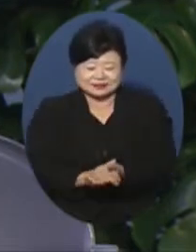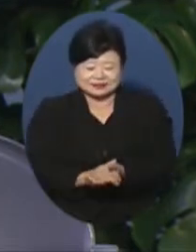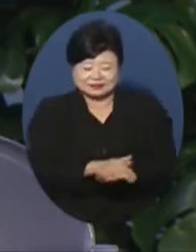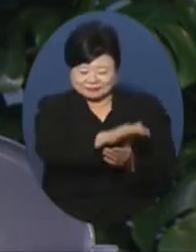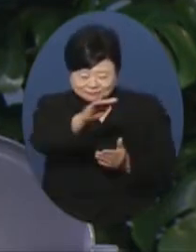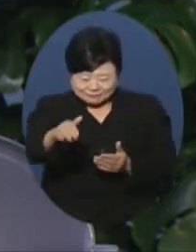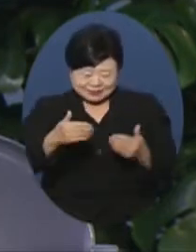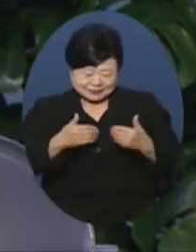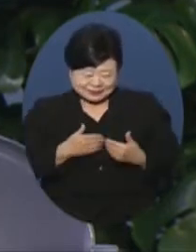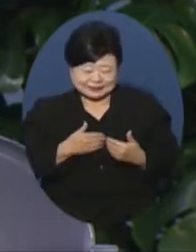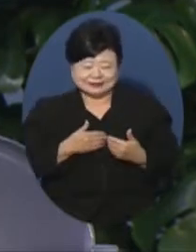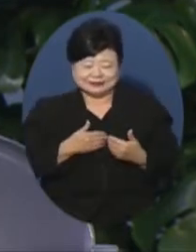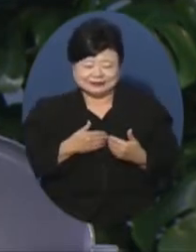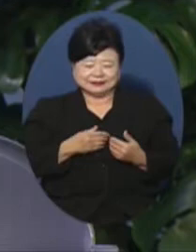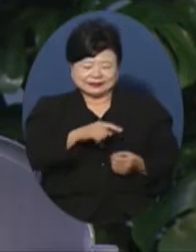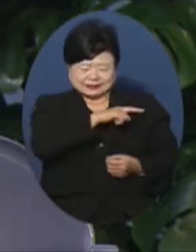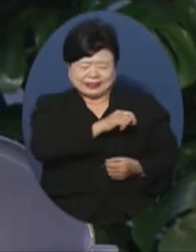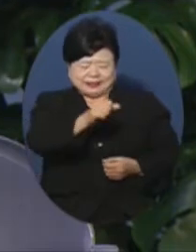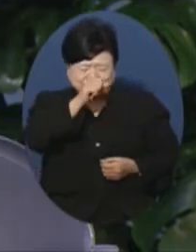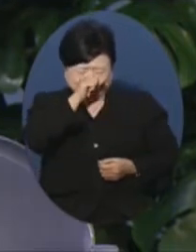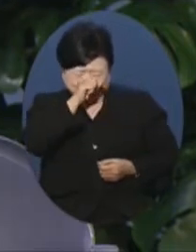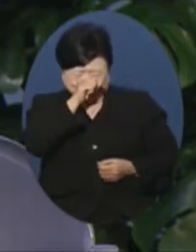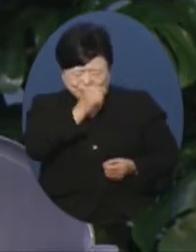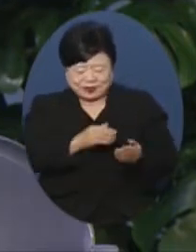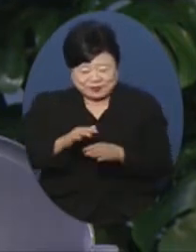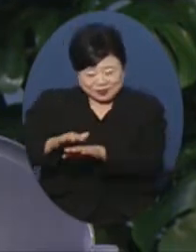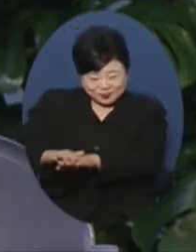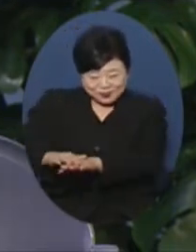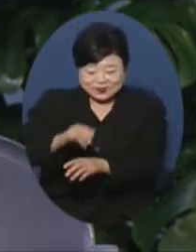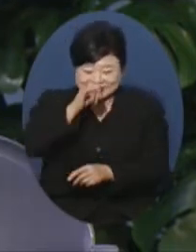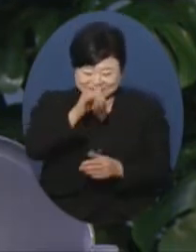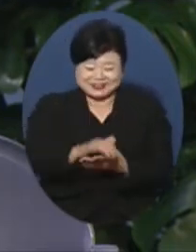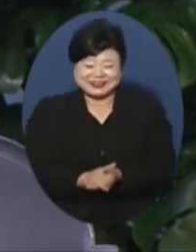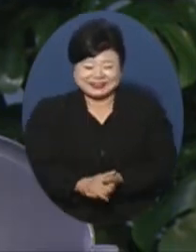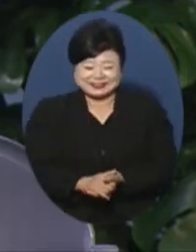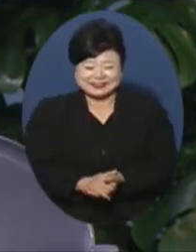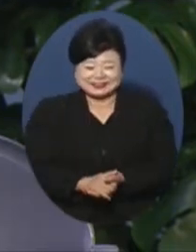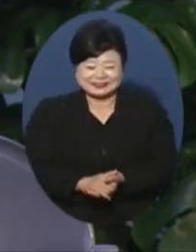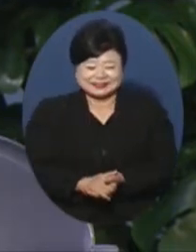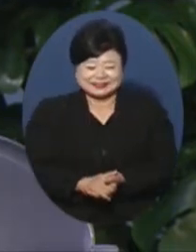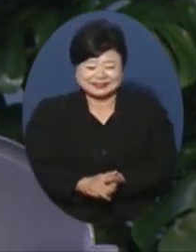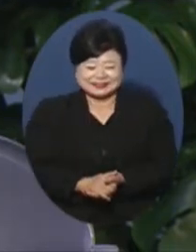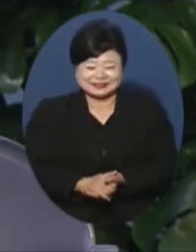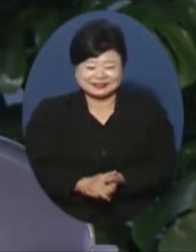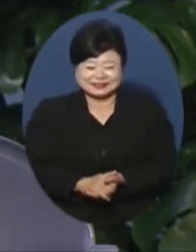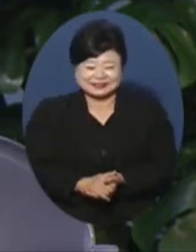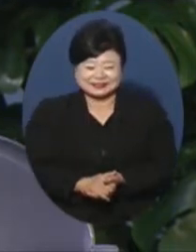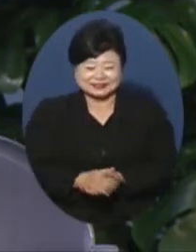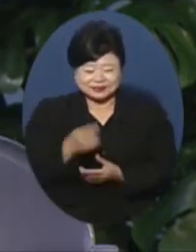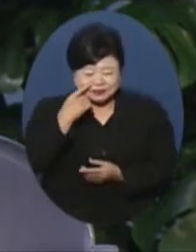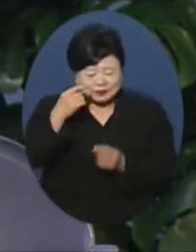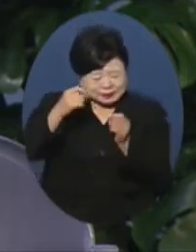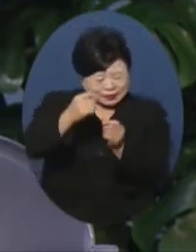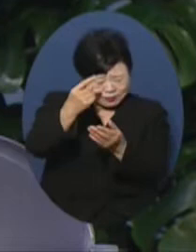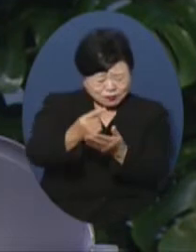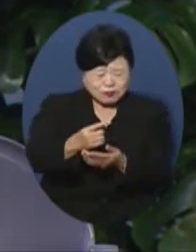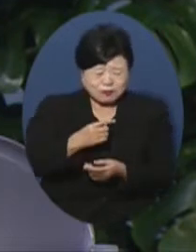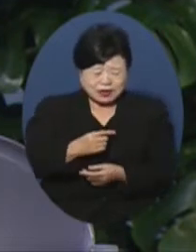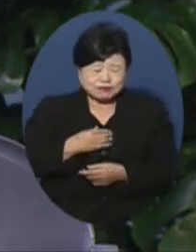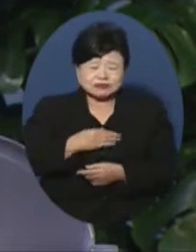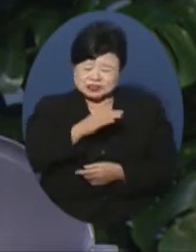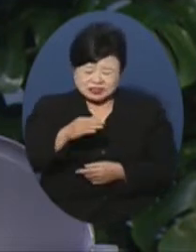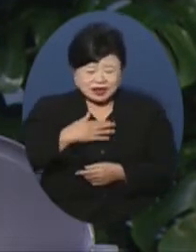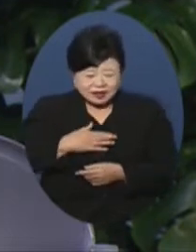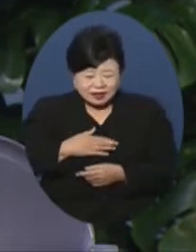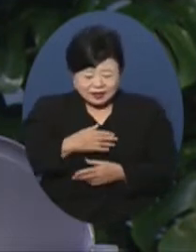하나님께서 우리에게 가장 좋은 것으로 예비해 주십니다. 우리는 눈앞에 닥치는 것만